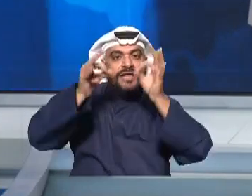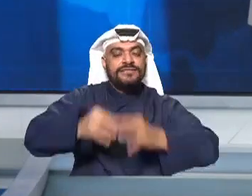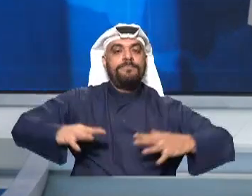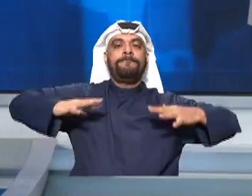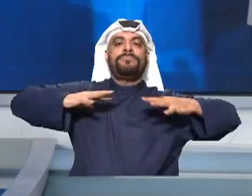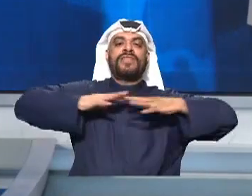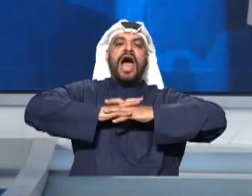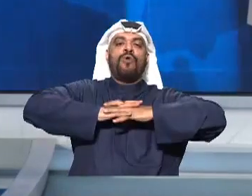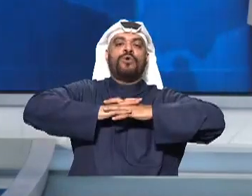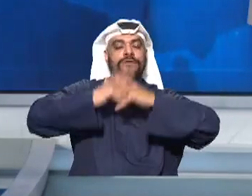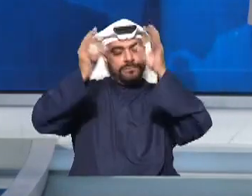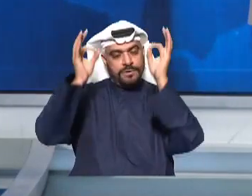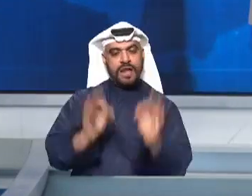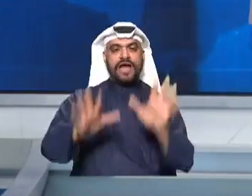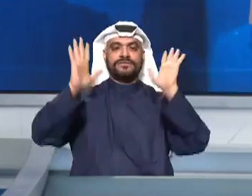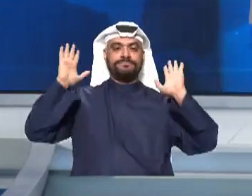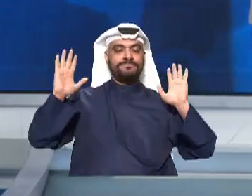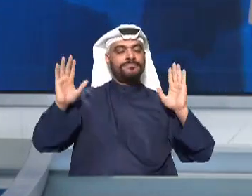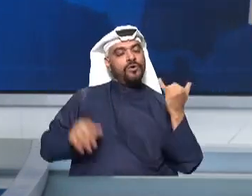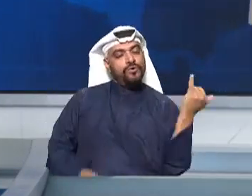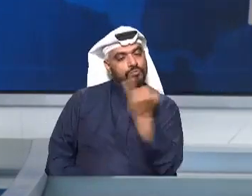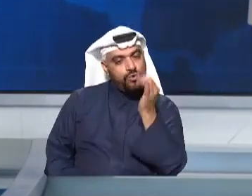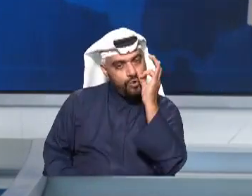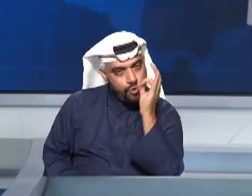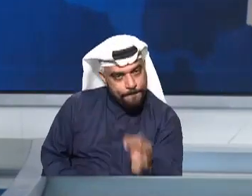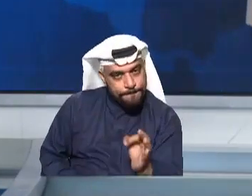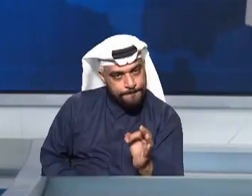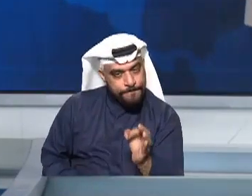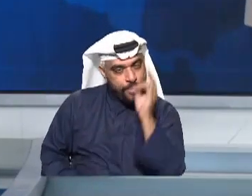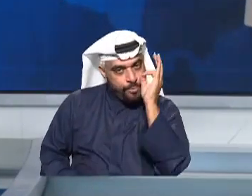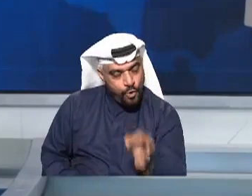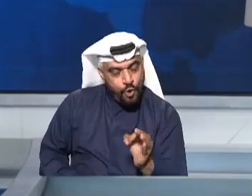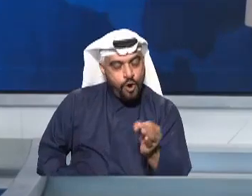ينجح هذا الحظر الجزئي في البلوغ إلى هدفه،